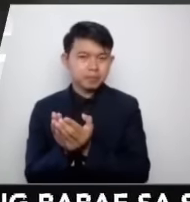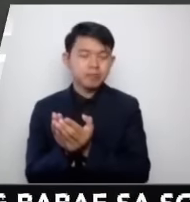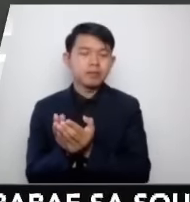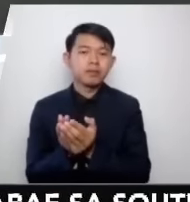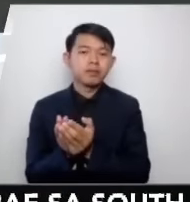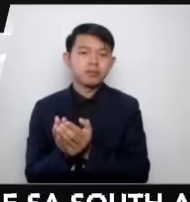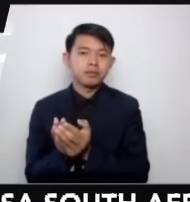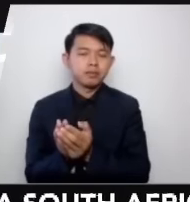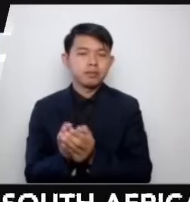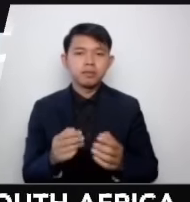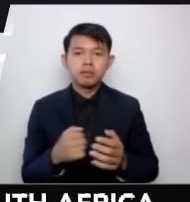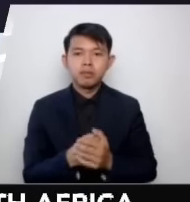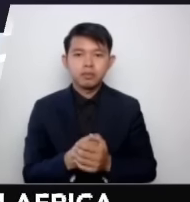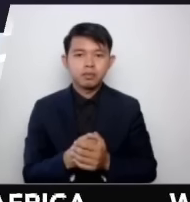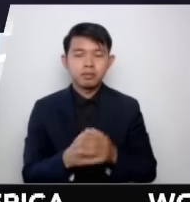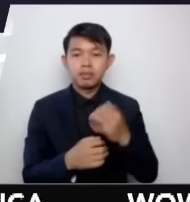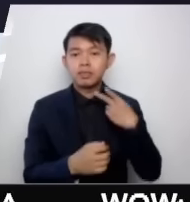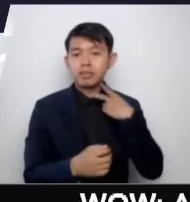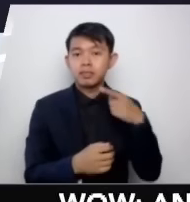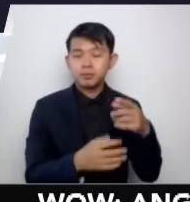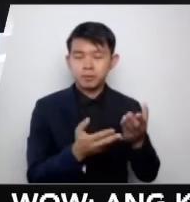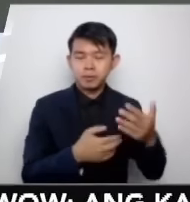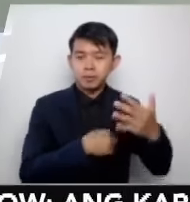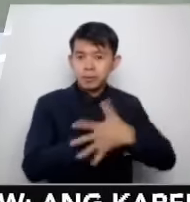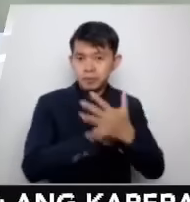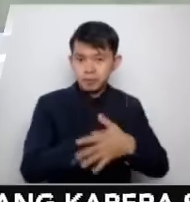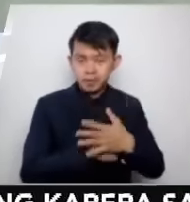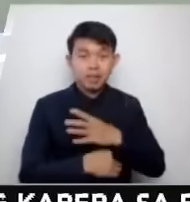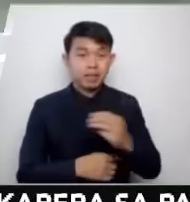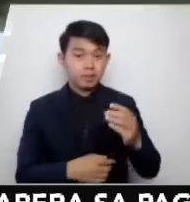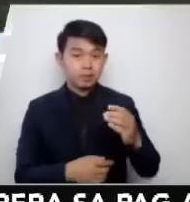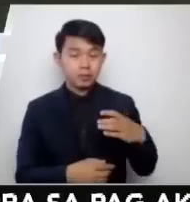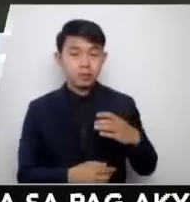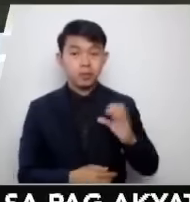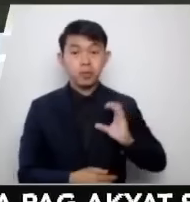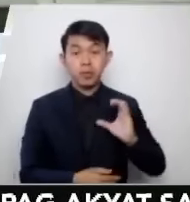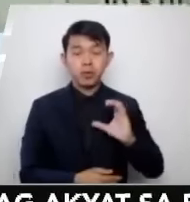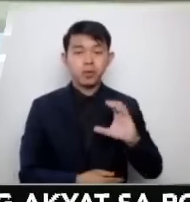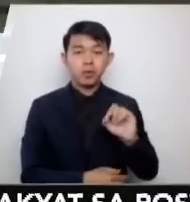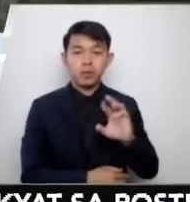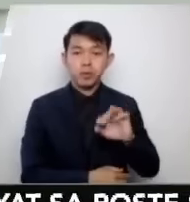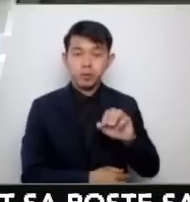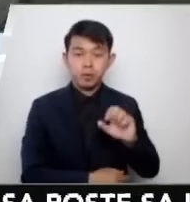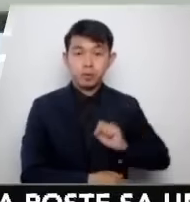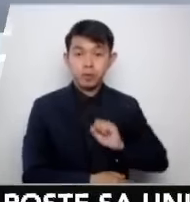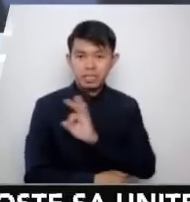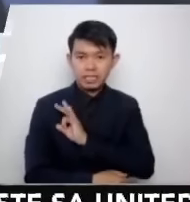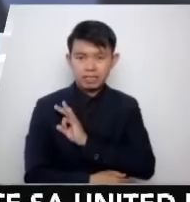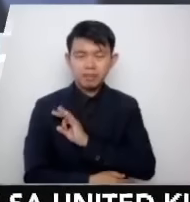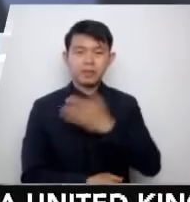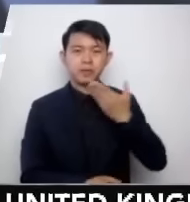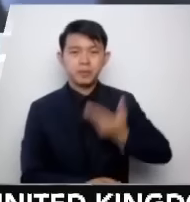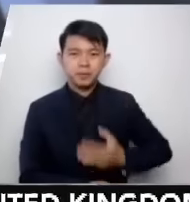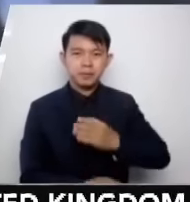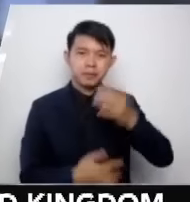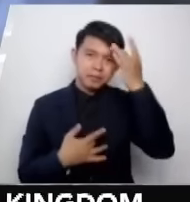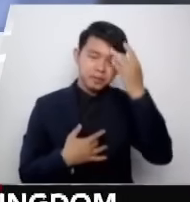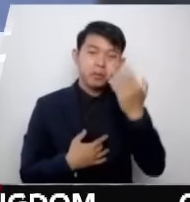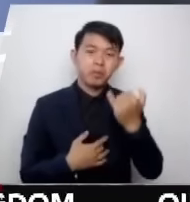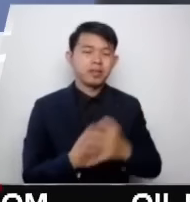members nakaranas ng matinding dehydration at pagkagutom dahil sa pagharang ng China ng resupply sa barko. Actually,